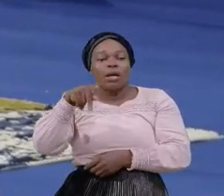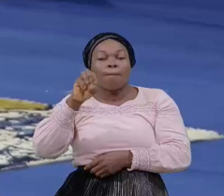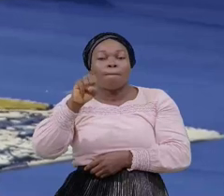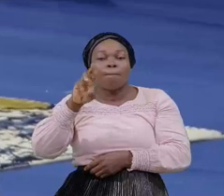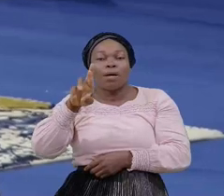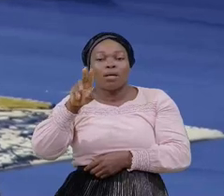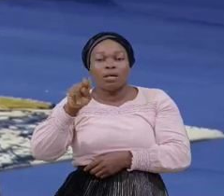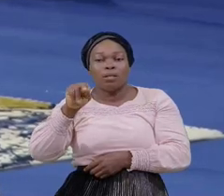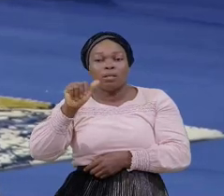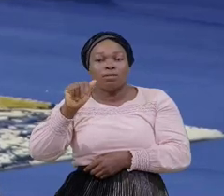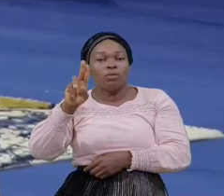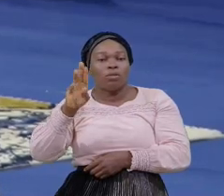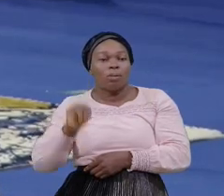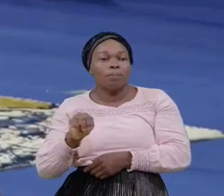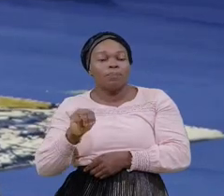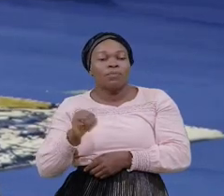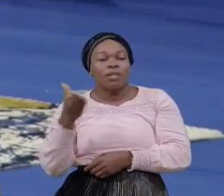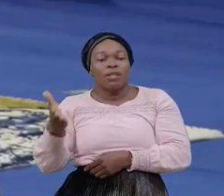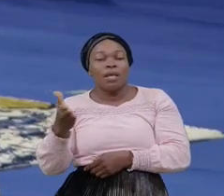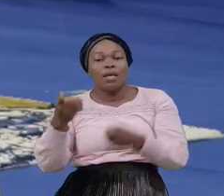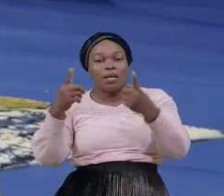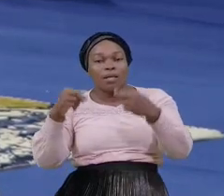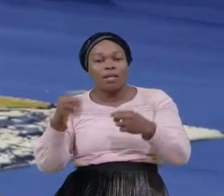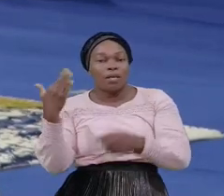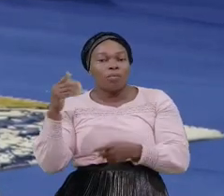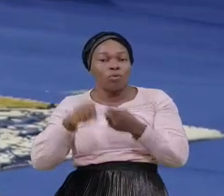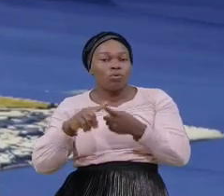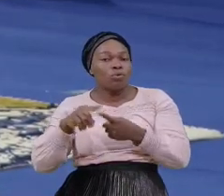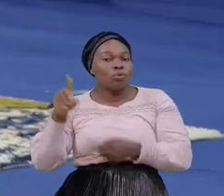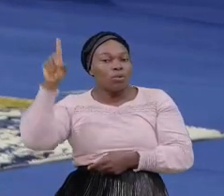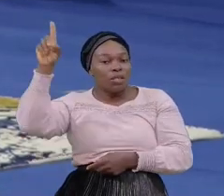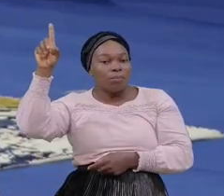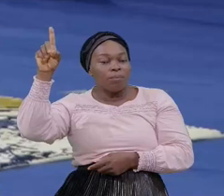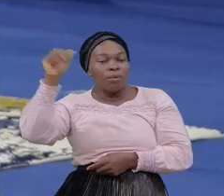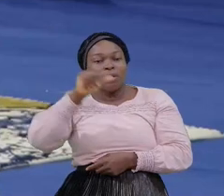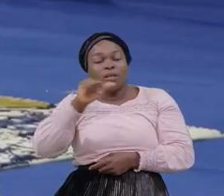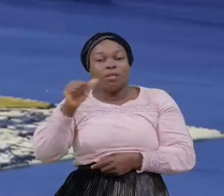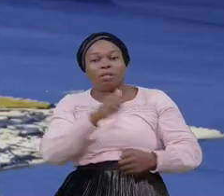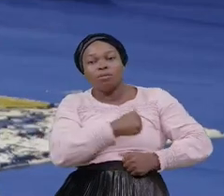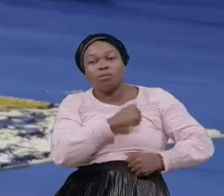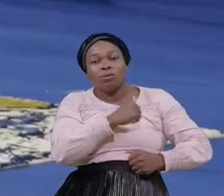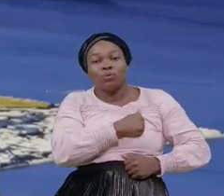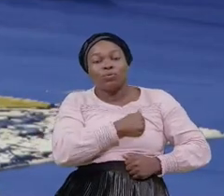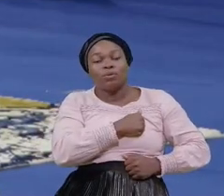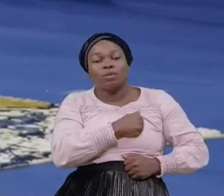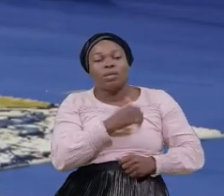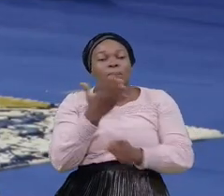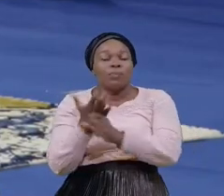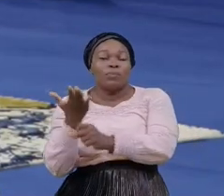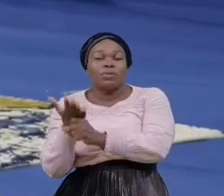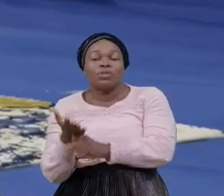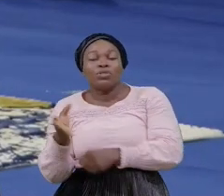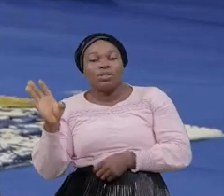entrait dans Capernaüm, un centenier l'aborda. » Le priant,